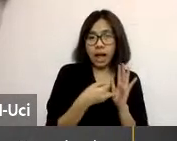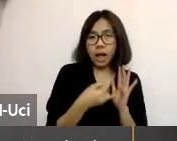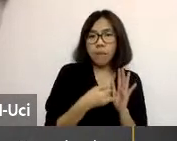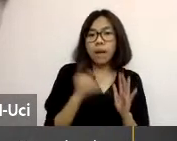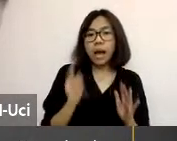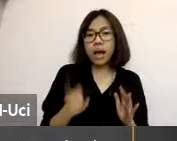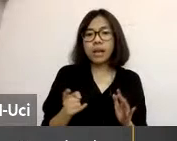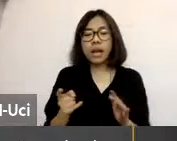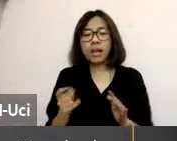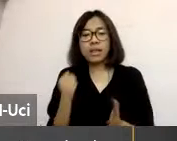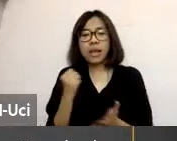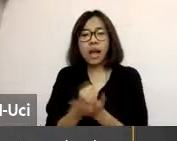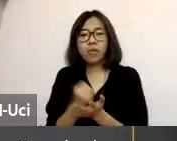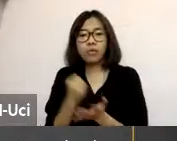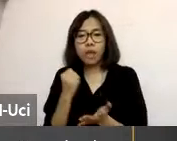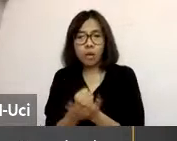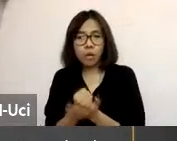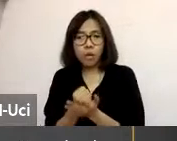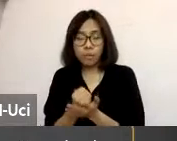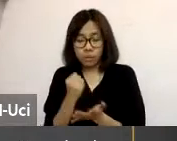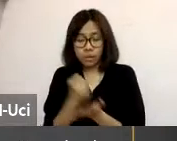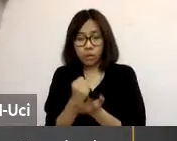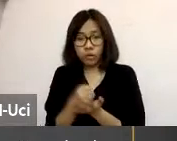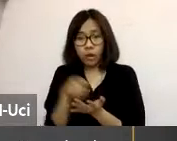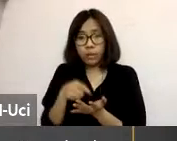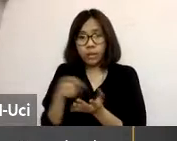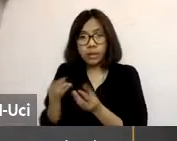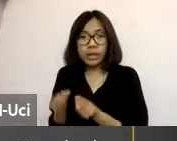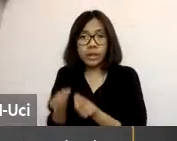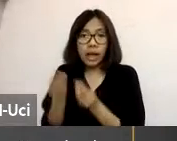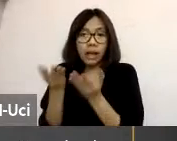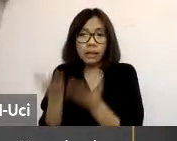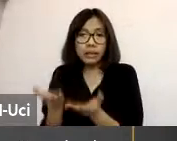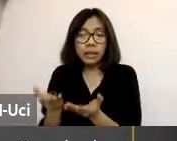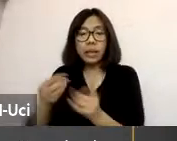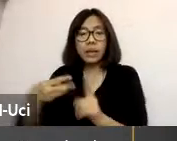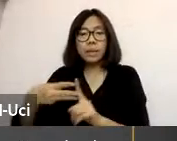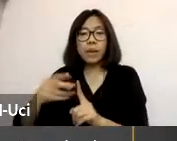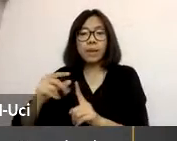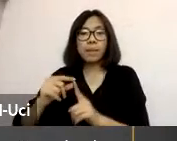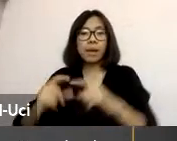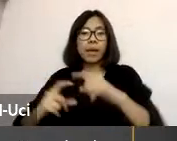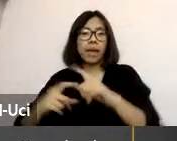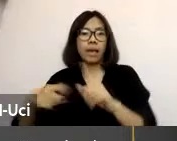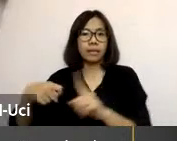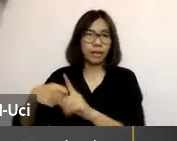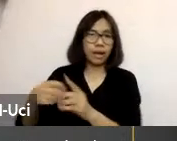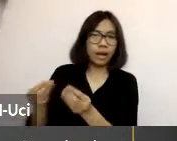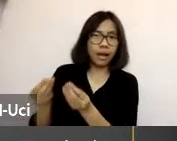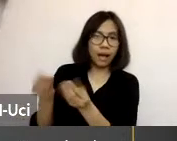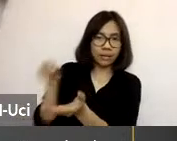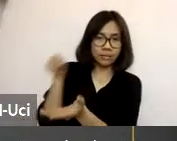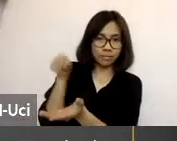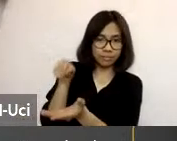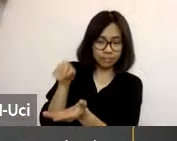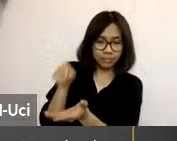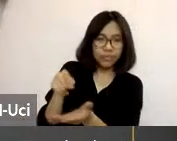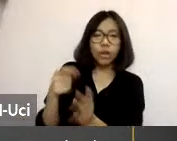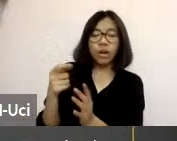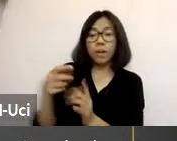yang diberikan kepada bpsk untuk mengawasi